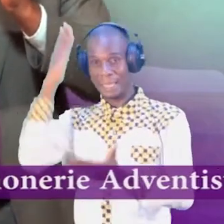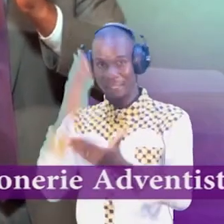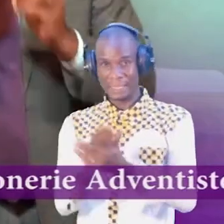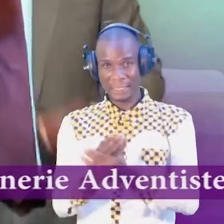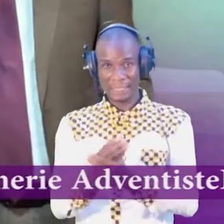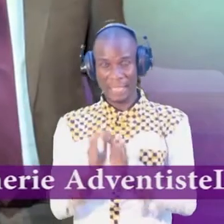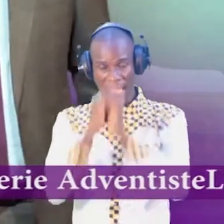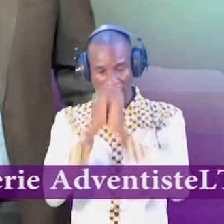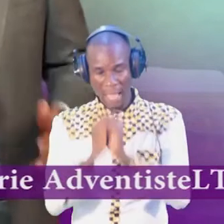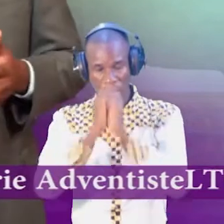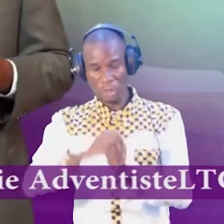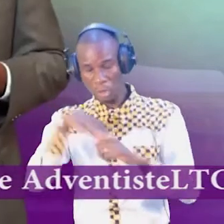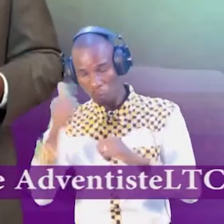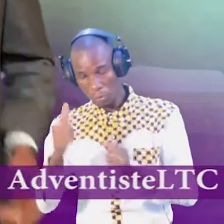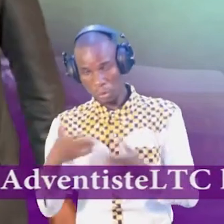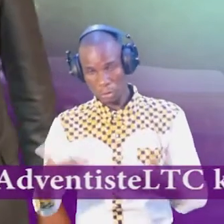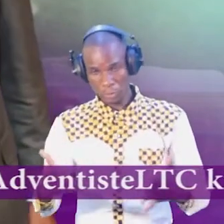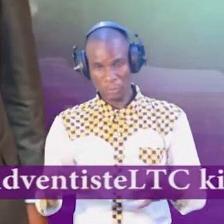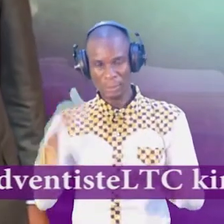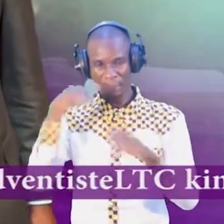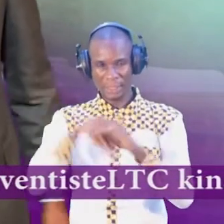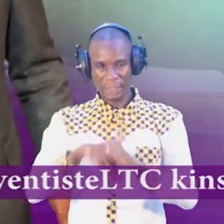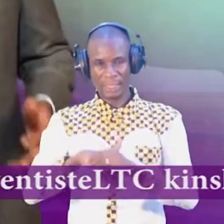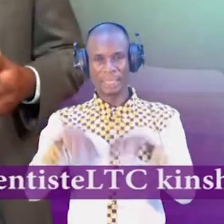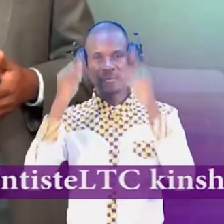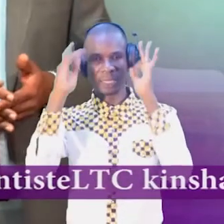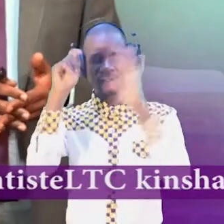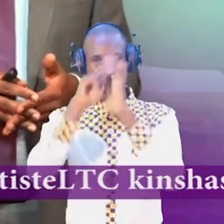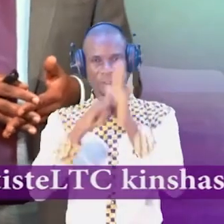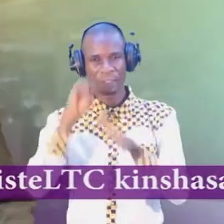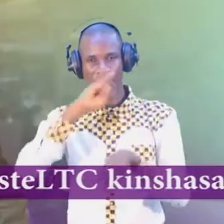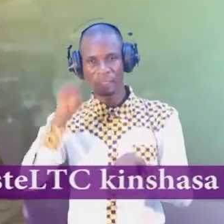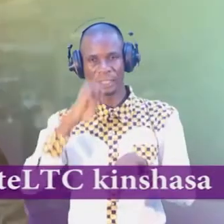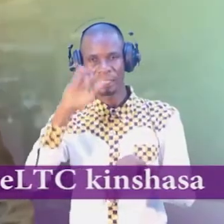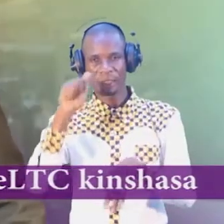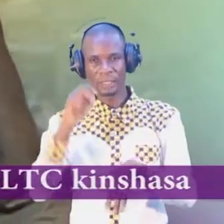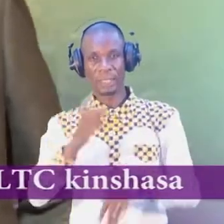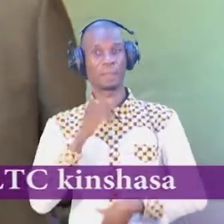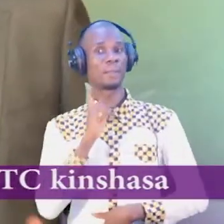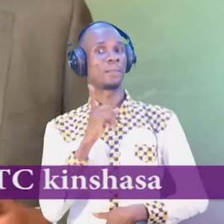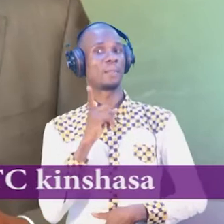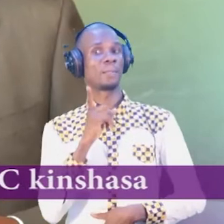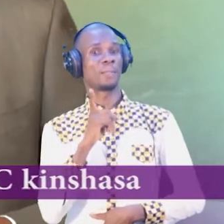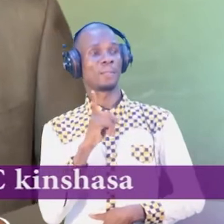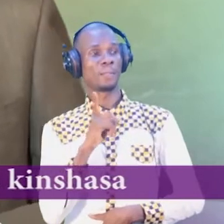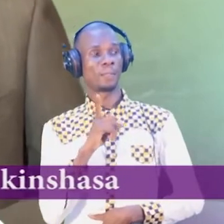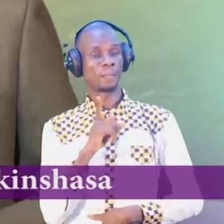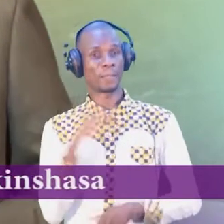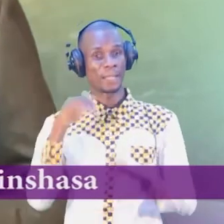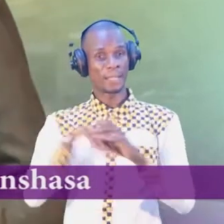ye. Tomoni ete mobeko ya mibale ezali kopekisa nsambele ya bilili mpe